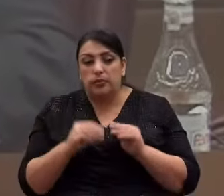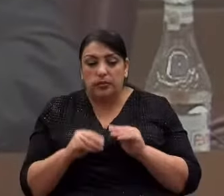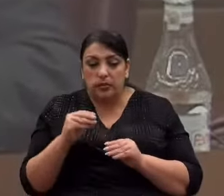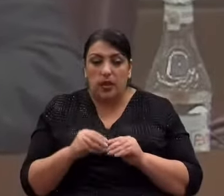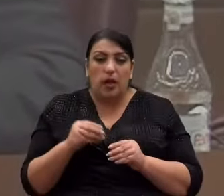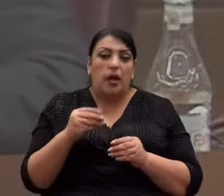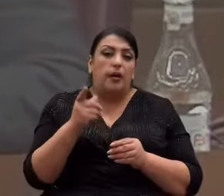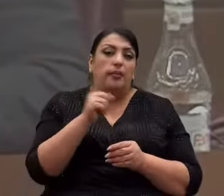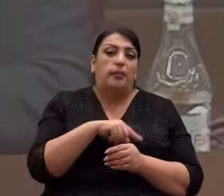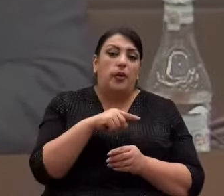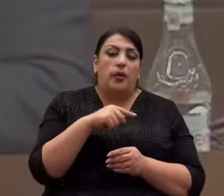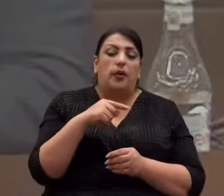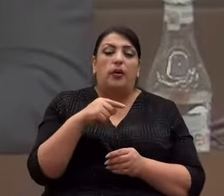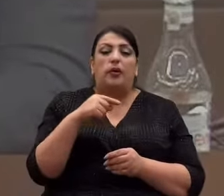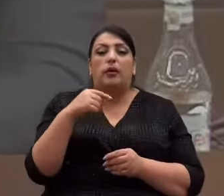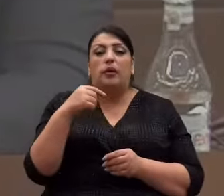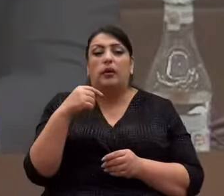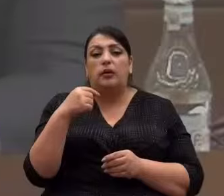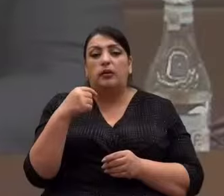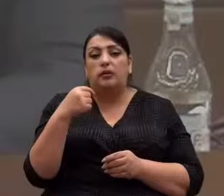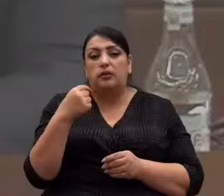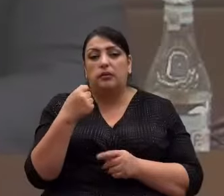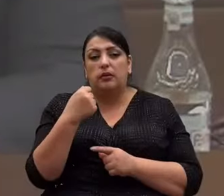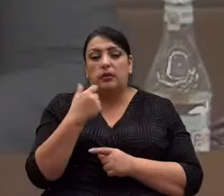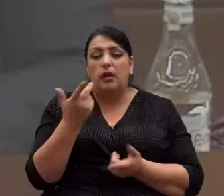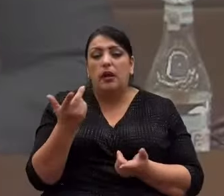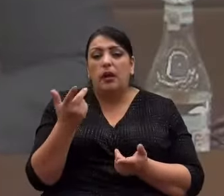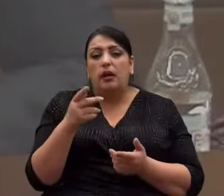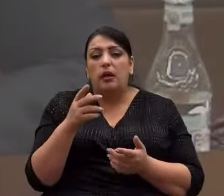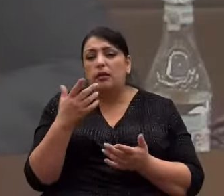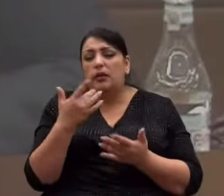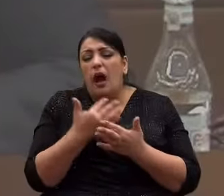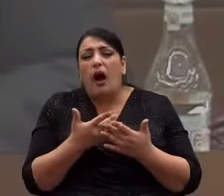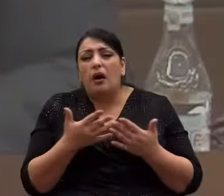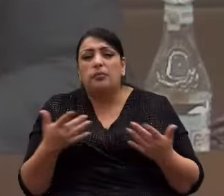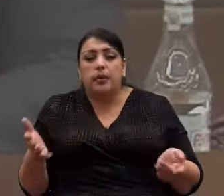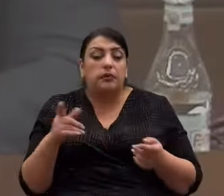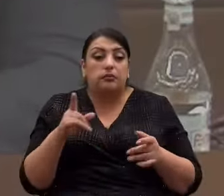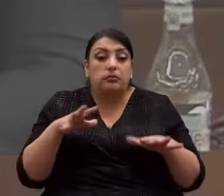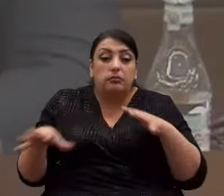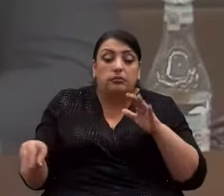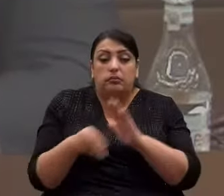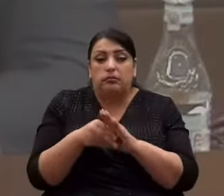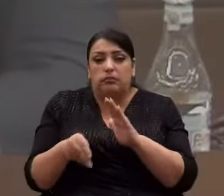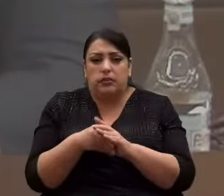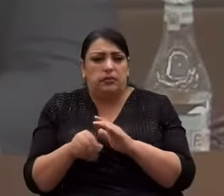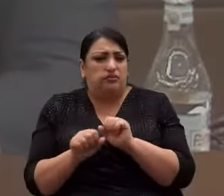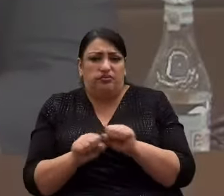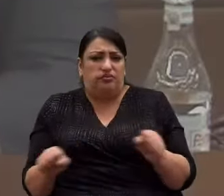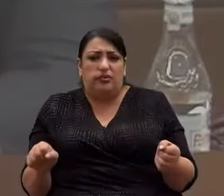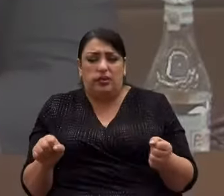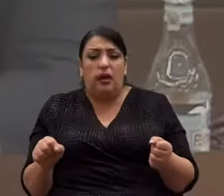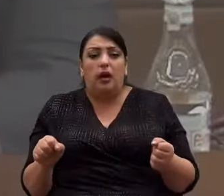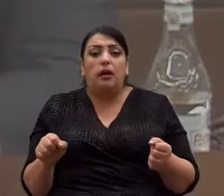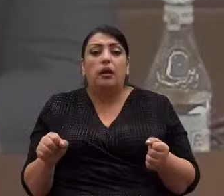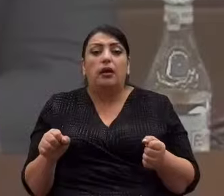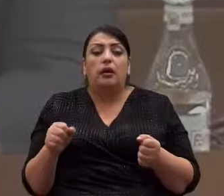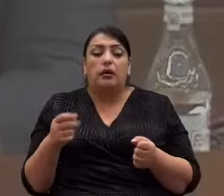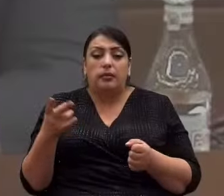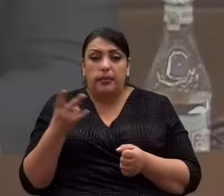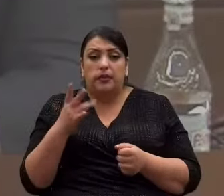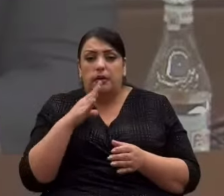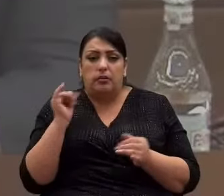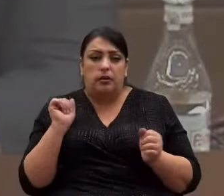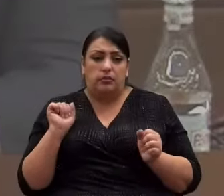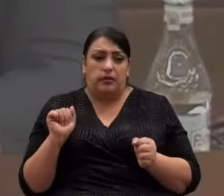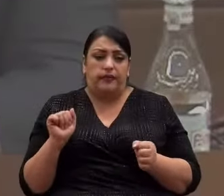տանձ արտադրելով են դառնում դեղ արտադրելով չգիտեմ կոռուպցիան պետք է չլինի կոռուպցիայի բացակայությունը որ մեզ հնարավորություն կտա ու